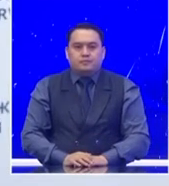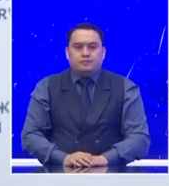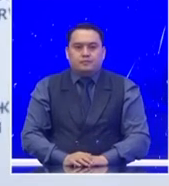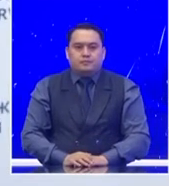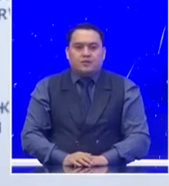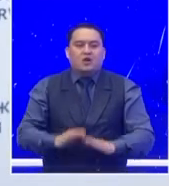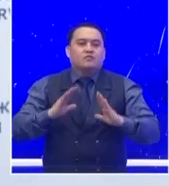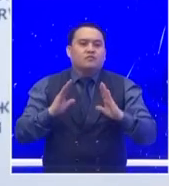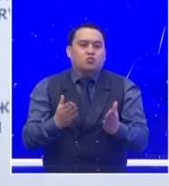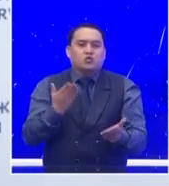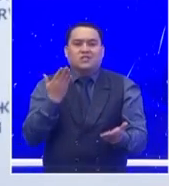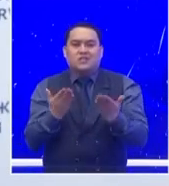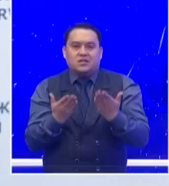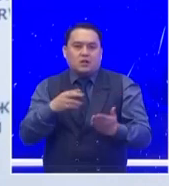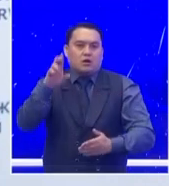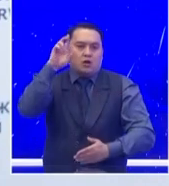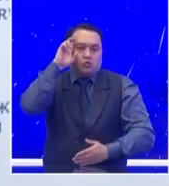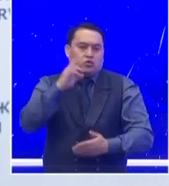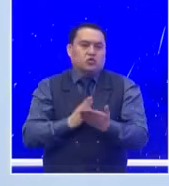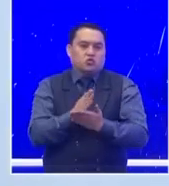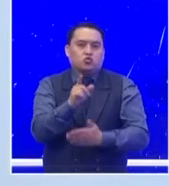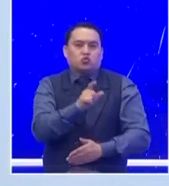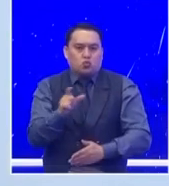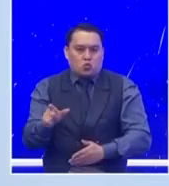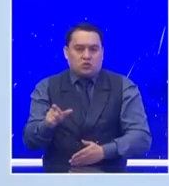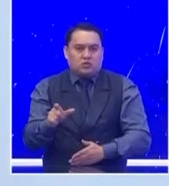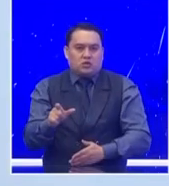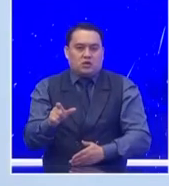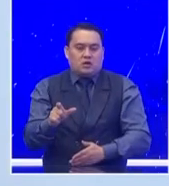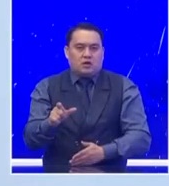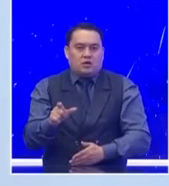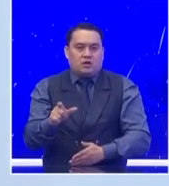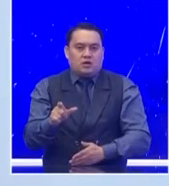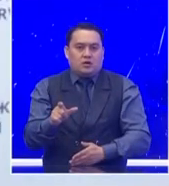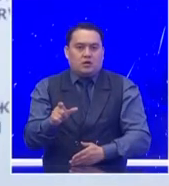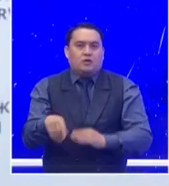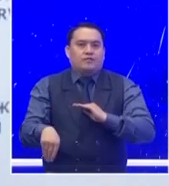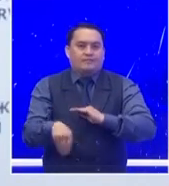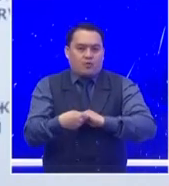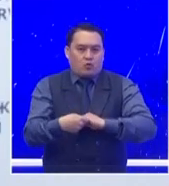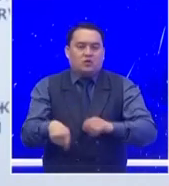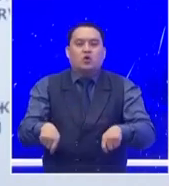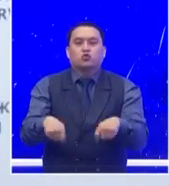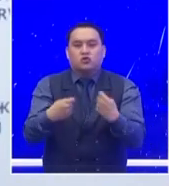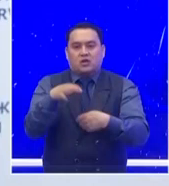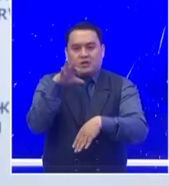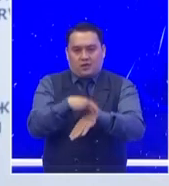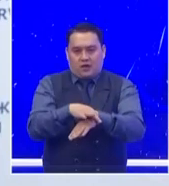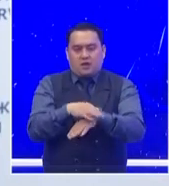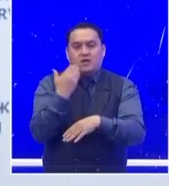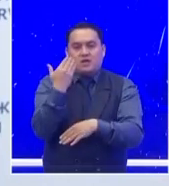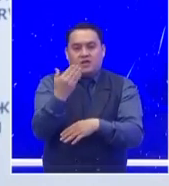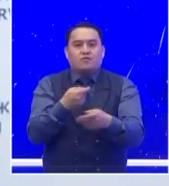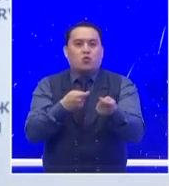В случае, если государственные служащие либо сотрудники квазигосударственного сектора совершают коррупционное правонарушение, то их